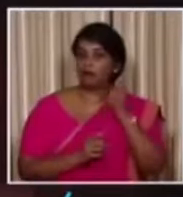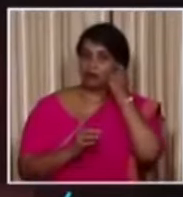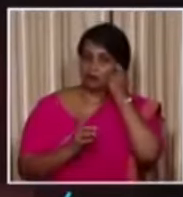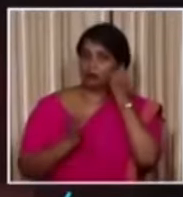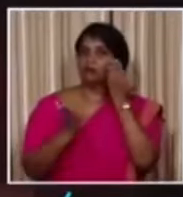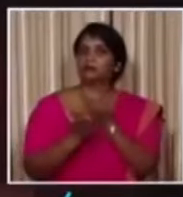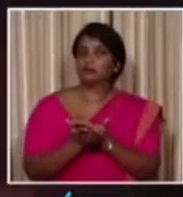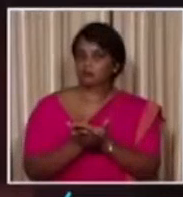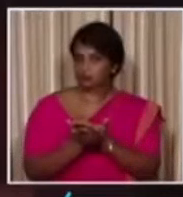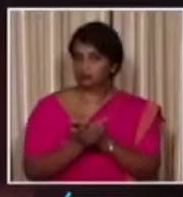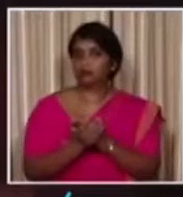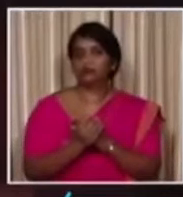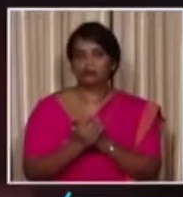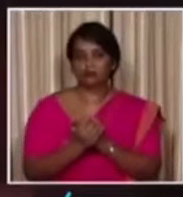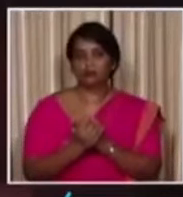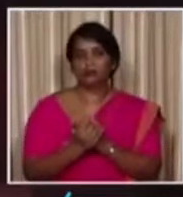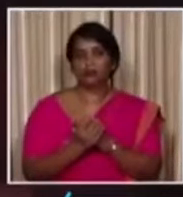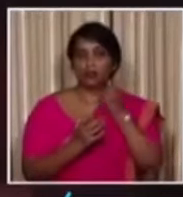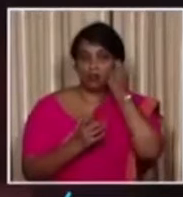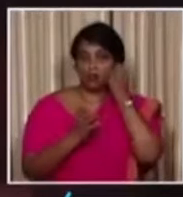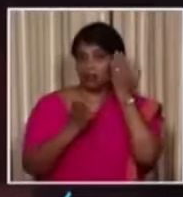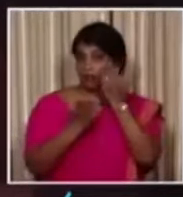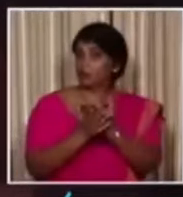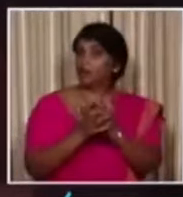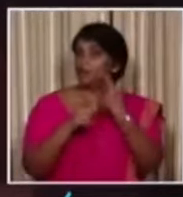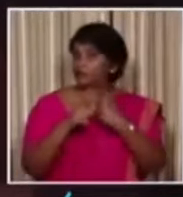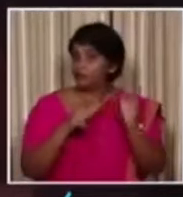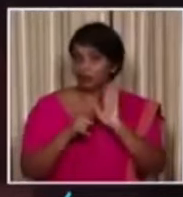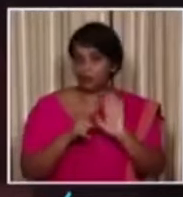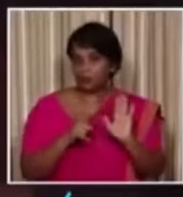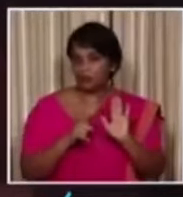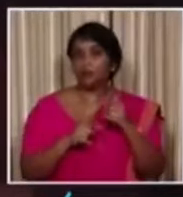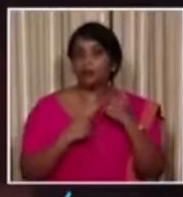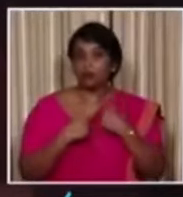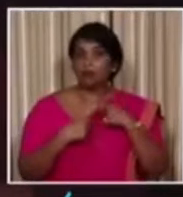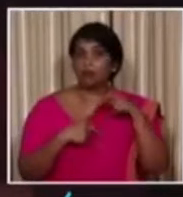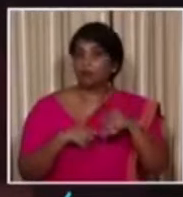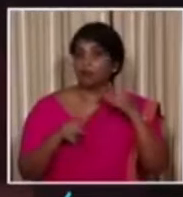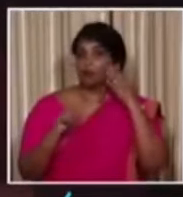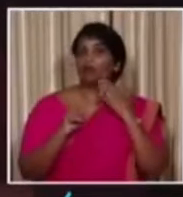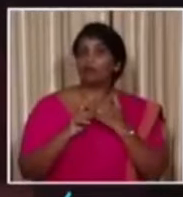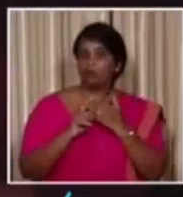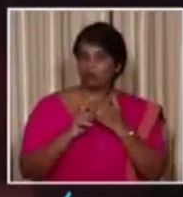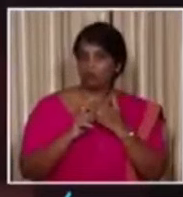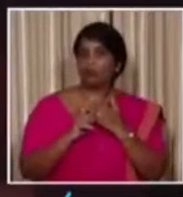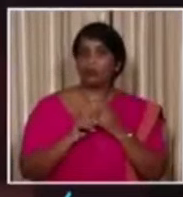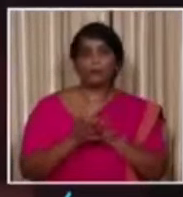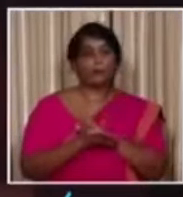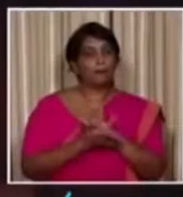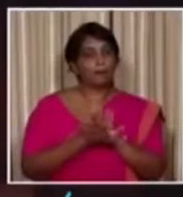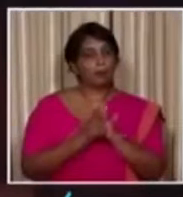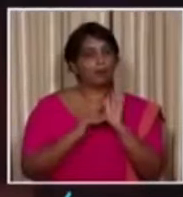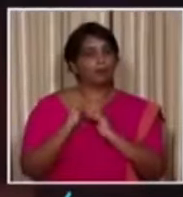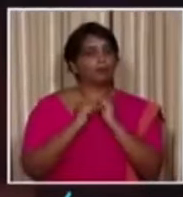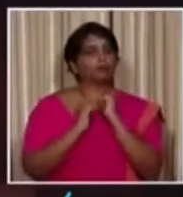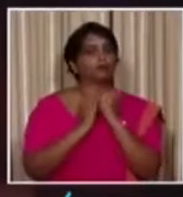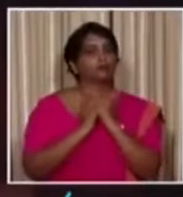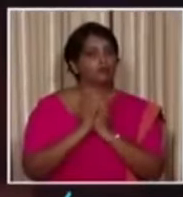යෝජනාව ඉදිරිපත් කිරීම ගැන යෝජනාව ඉදිරිපත් කිරීම විතරක් නෙවෙයි අපි මේක පිළිබඳව පැහැදිලි